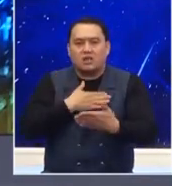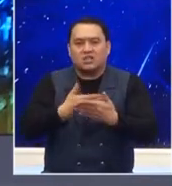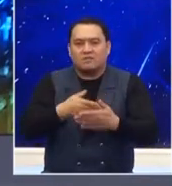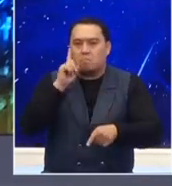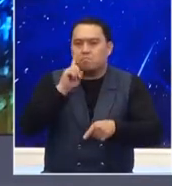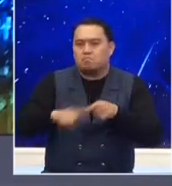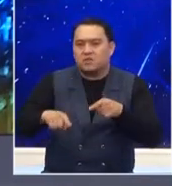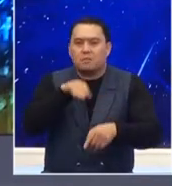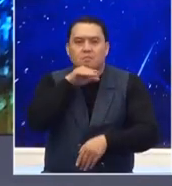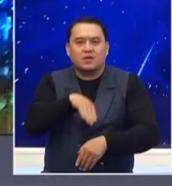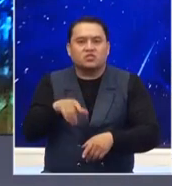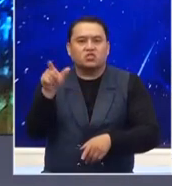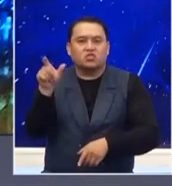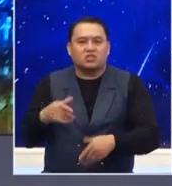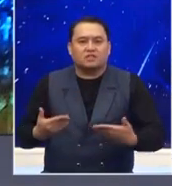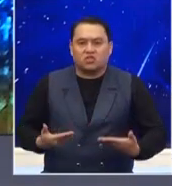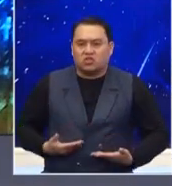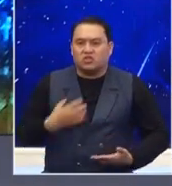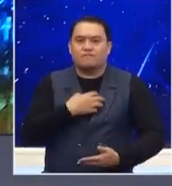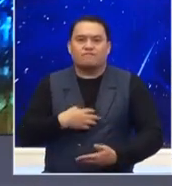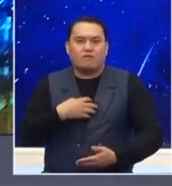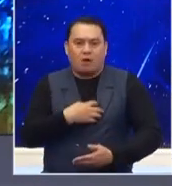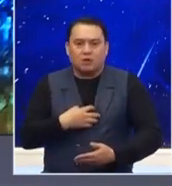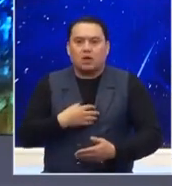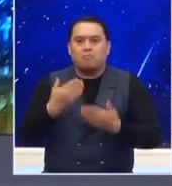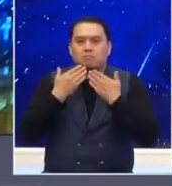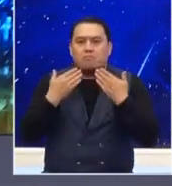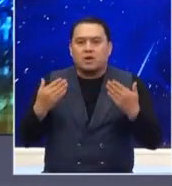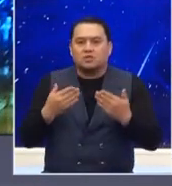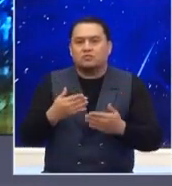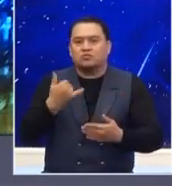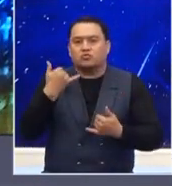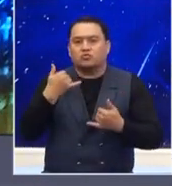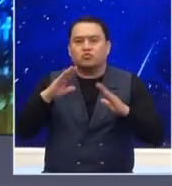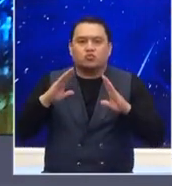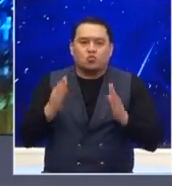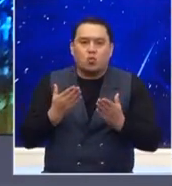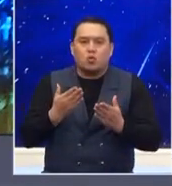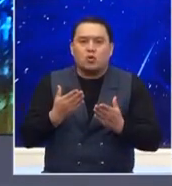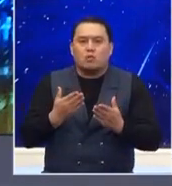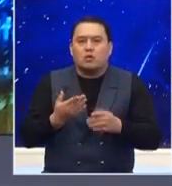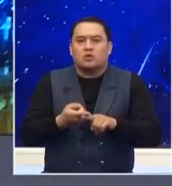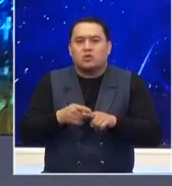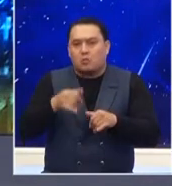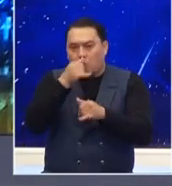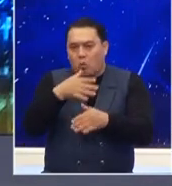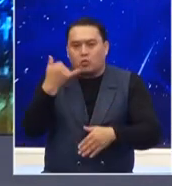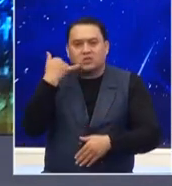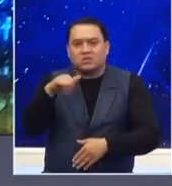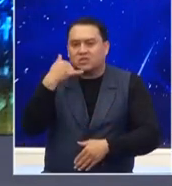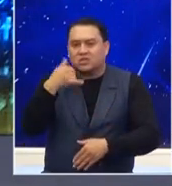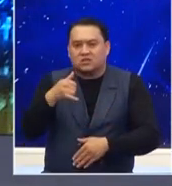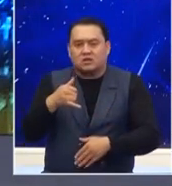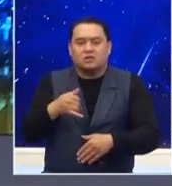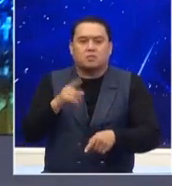и профессионализма зависят человеческие жизни. Однако в последнее время зафиксированы случаи, когда жители попросту не могут дозвониться